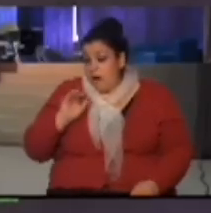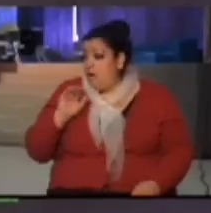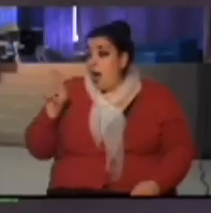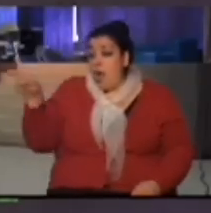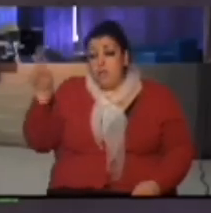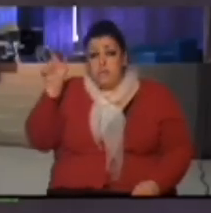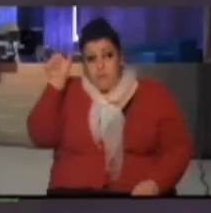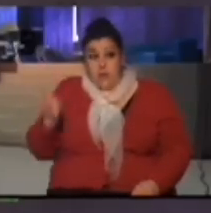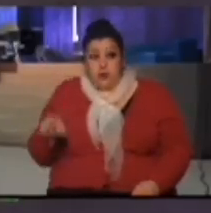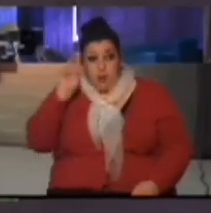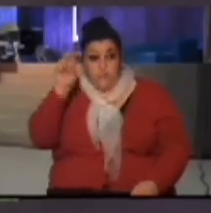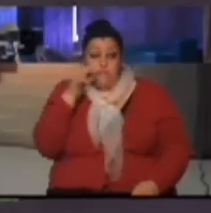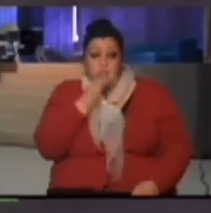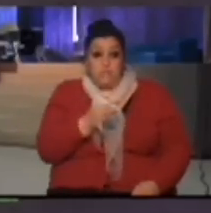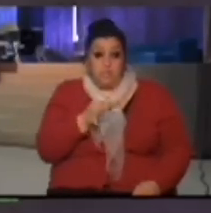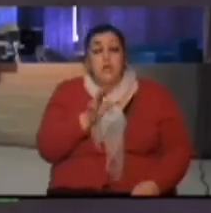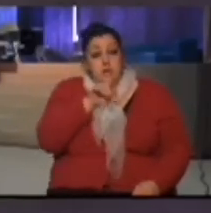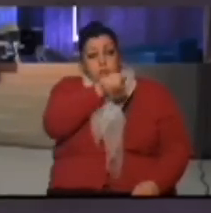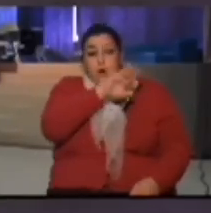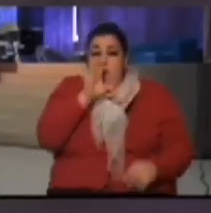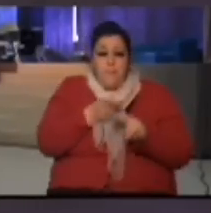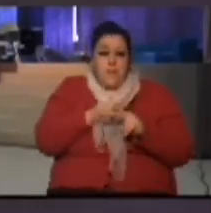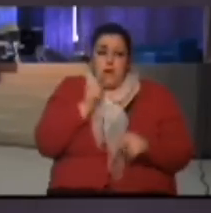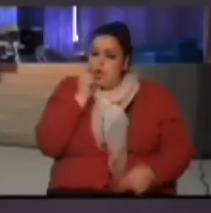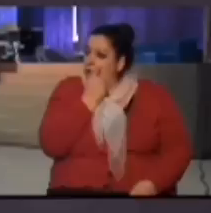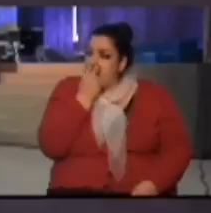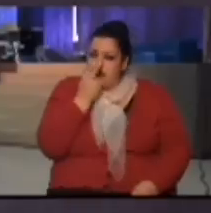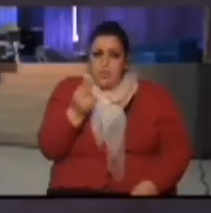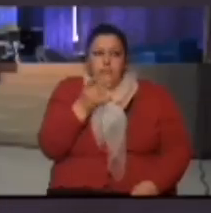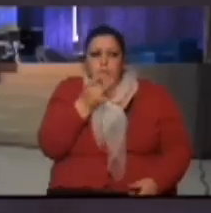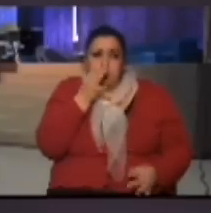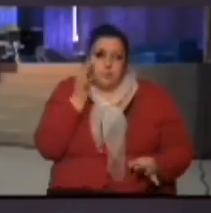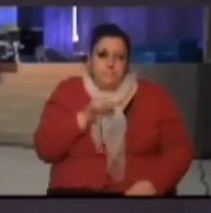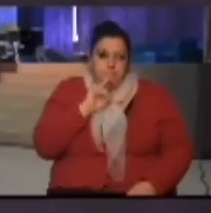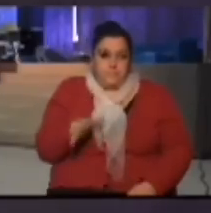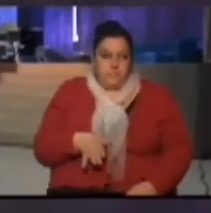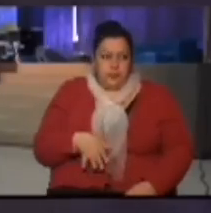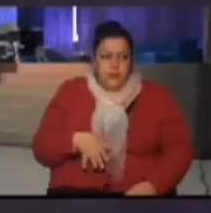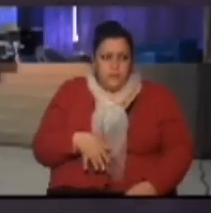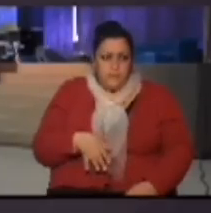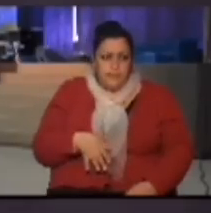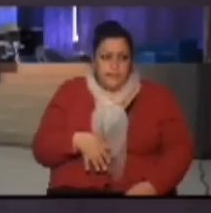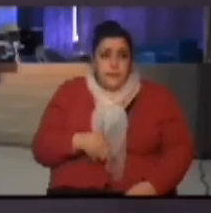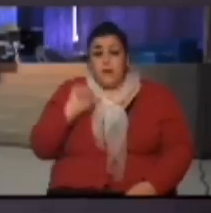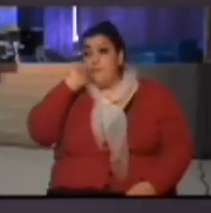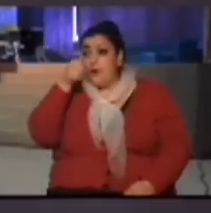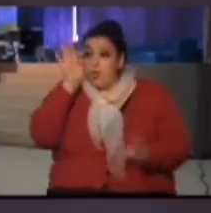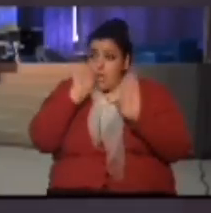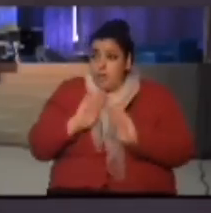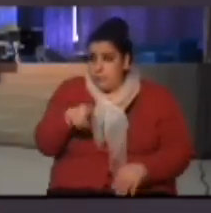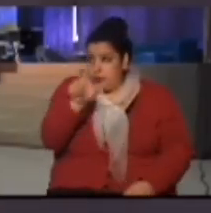եղավ, և ժողովուրդը նրան կող տվեց դռան մեջ, և նա մեռավ, Ինչ արեց Աստված, հետաքրքիր մի